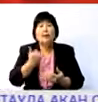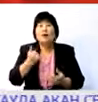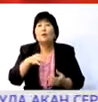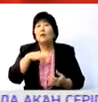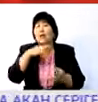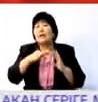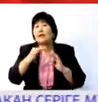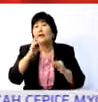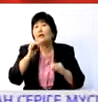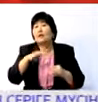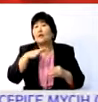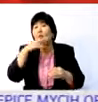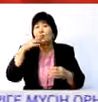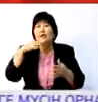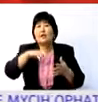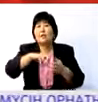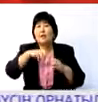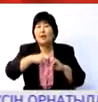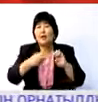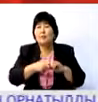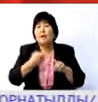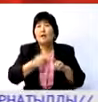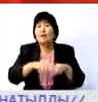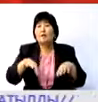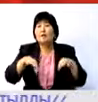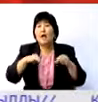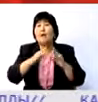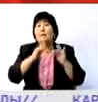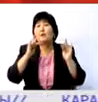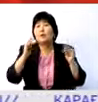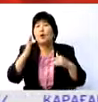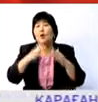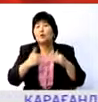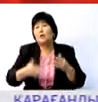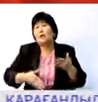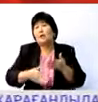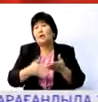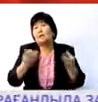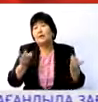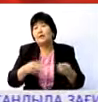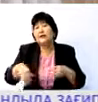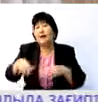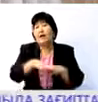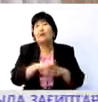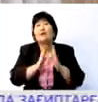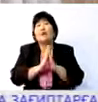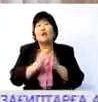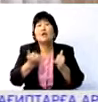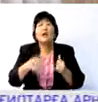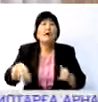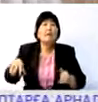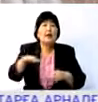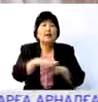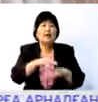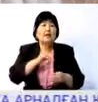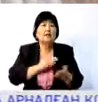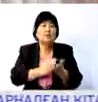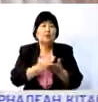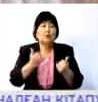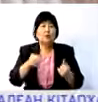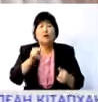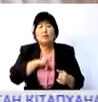бері проблемасының бірі теміржол үстіне автомобиль көпірі соғуға ықпал етсеңіз деген халықтың өтініші бар. Барлық халыққа қызмет көрсететін